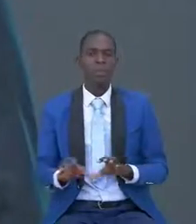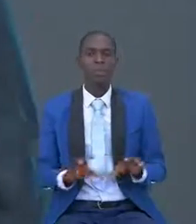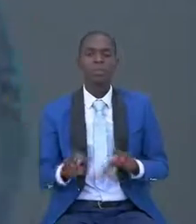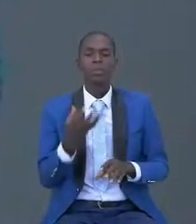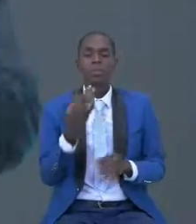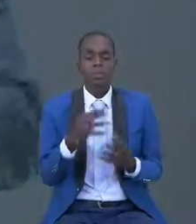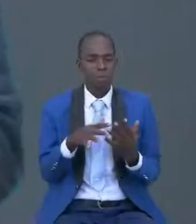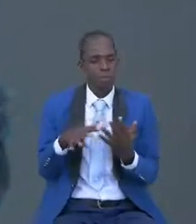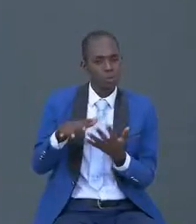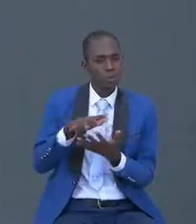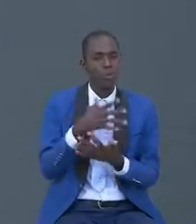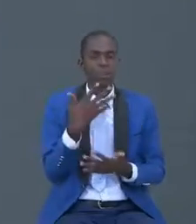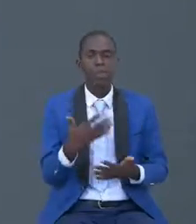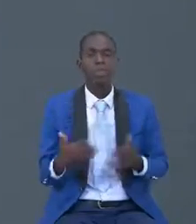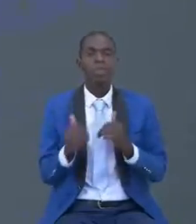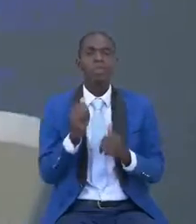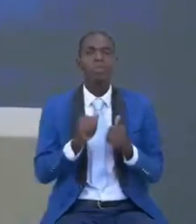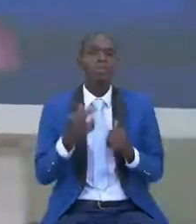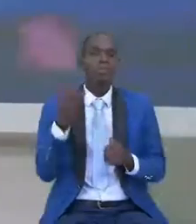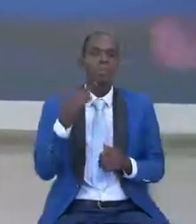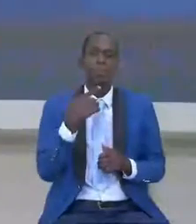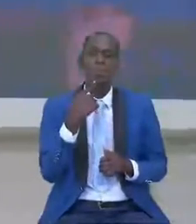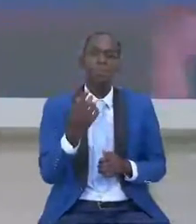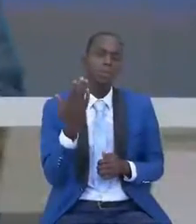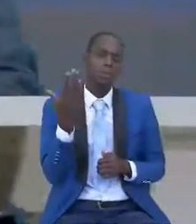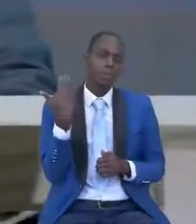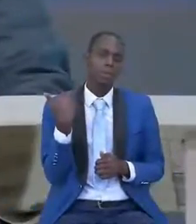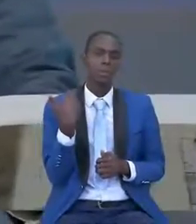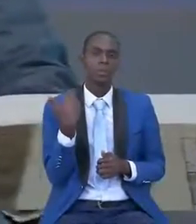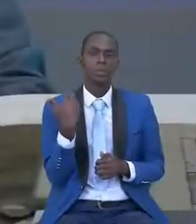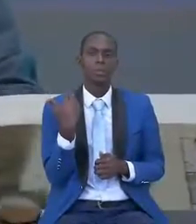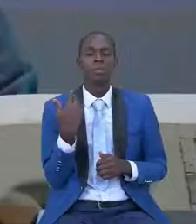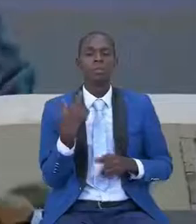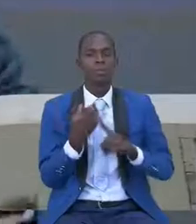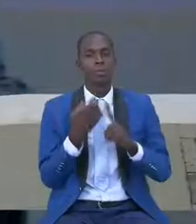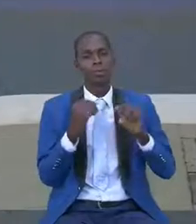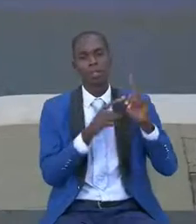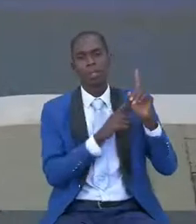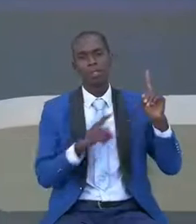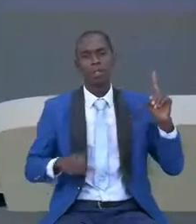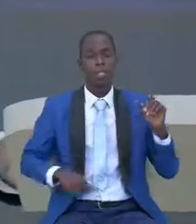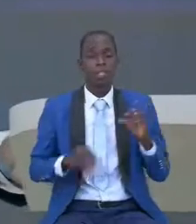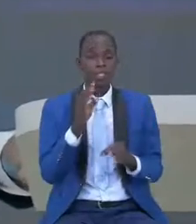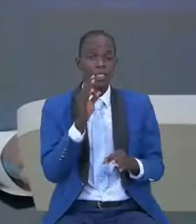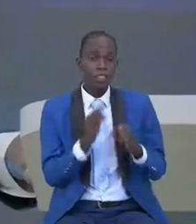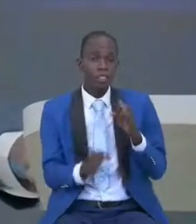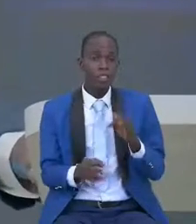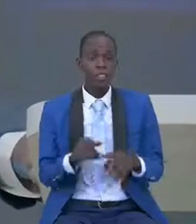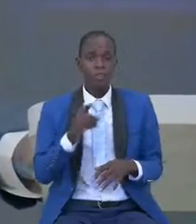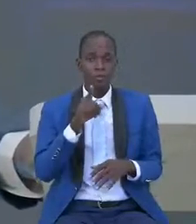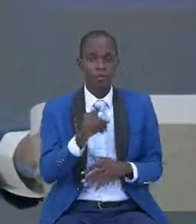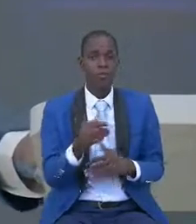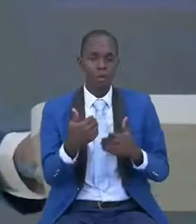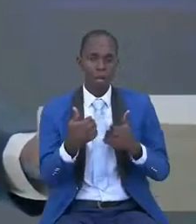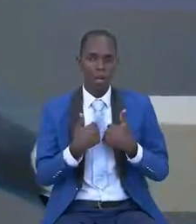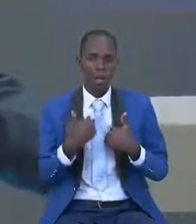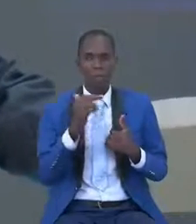Seigneur auront leur accomplissement. » Si tu as un